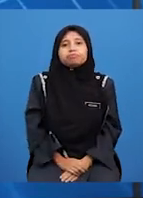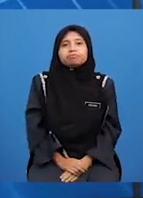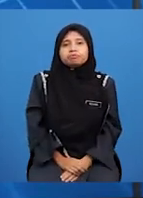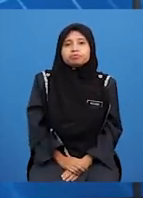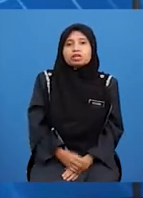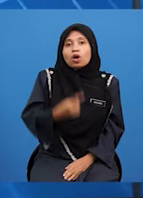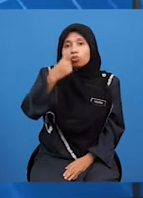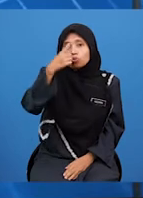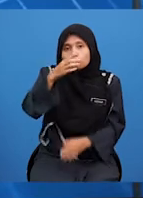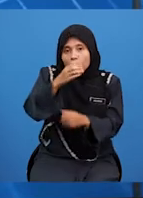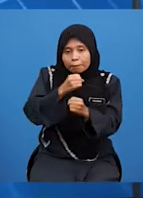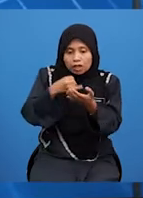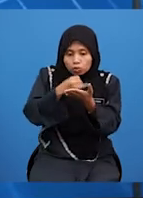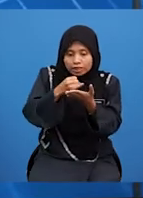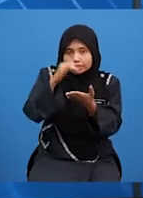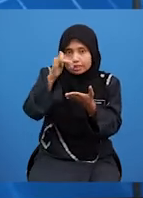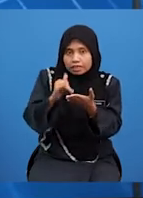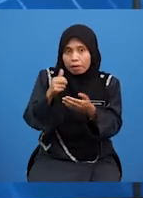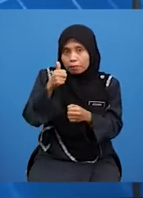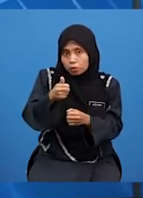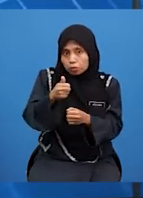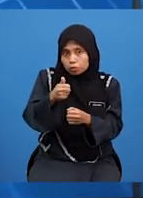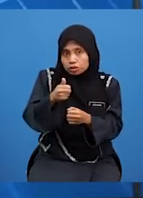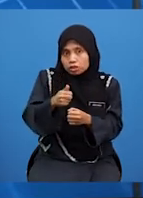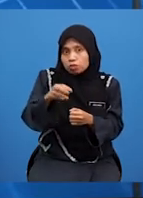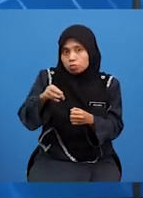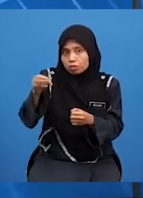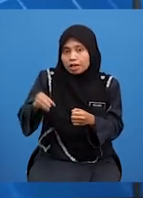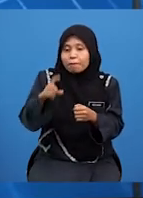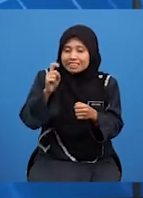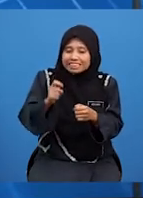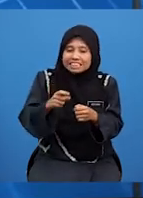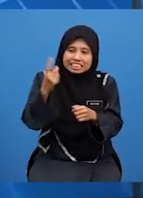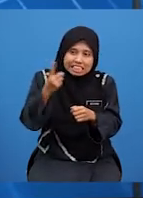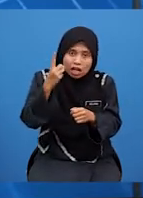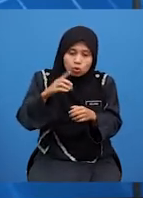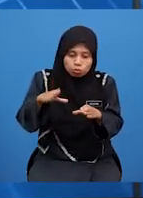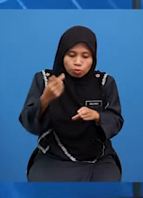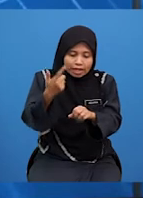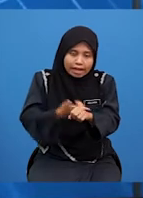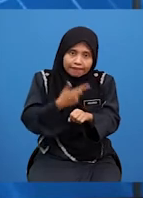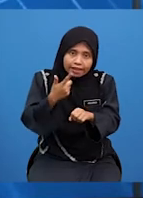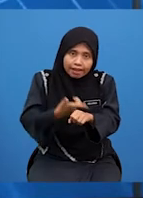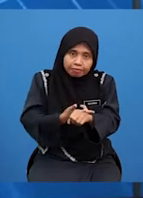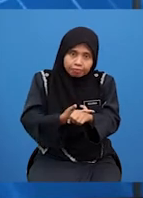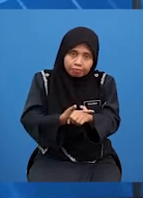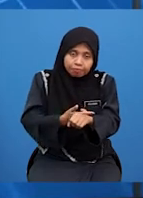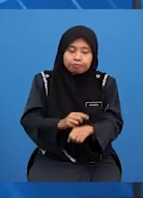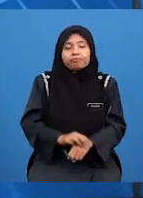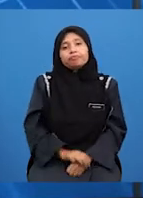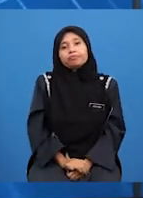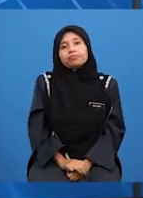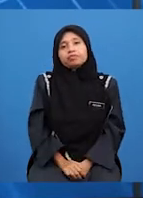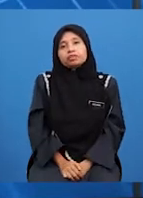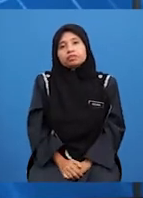Betul, tepat sekali. Untuk mendapat lukisan yang mantap, pelajar perlu kerap membuat latihan melukis. Jangan harap sekali dengar kanvas